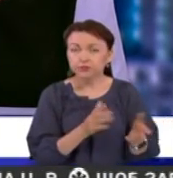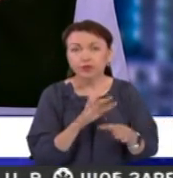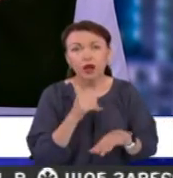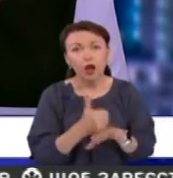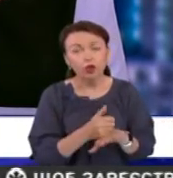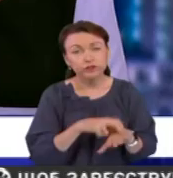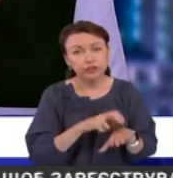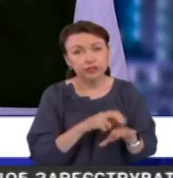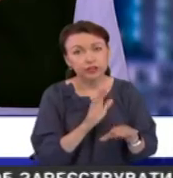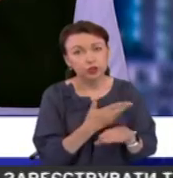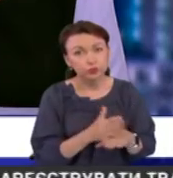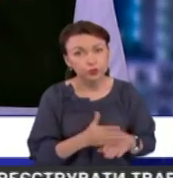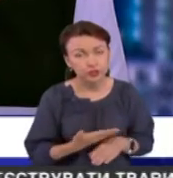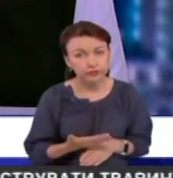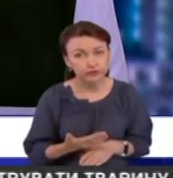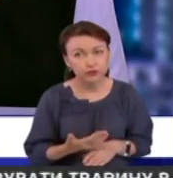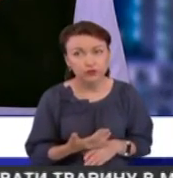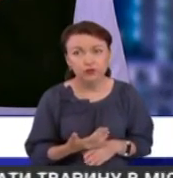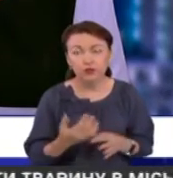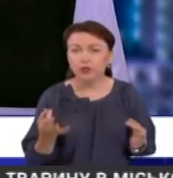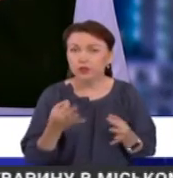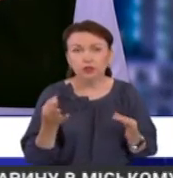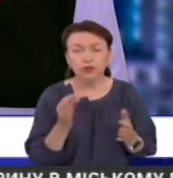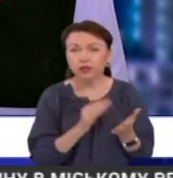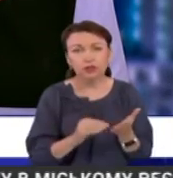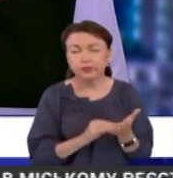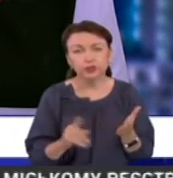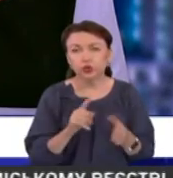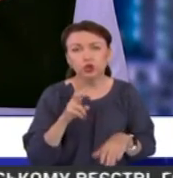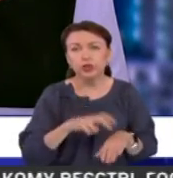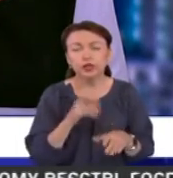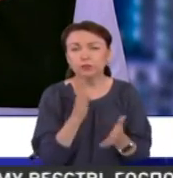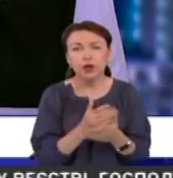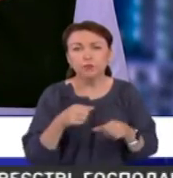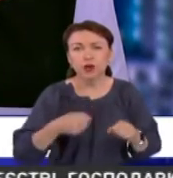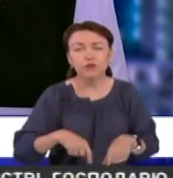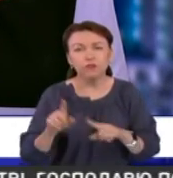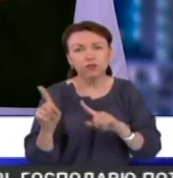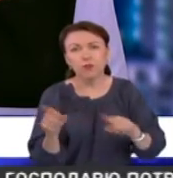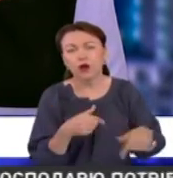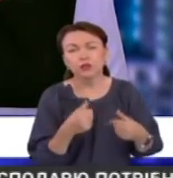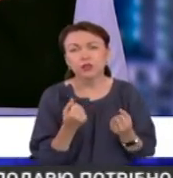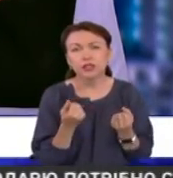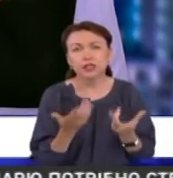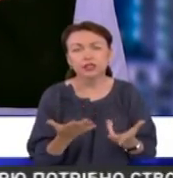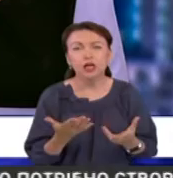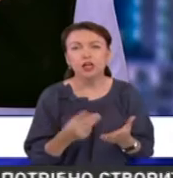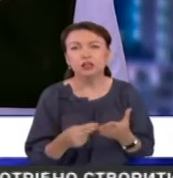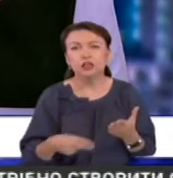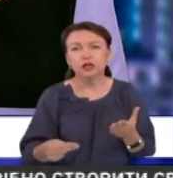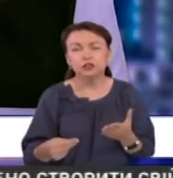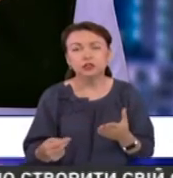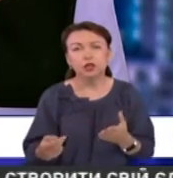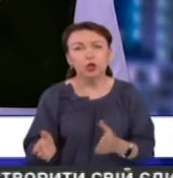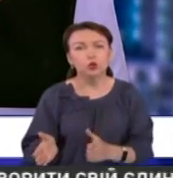лікар розподілив. Ніде не написано, що лікар має право вимагати по кількості декларацій, які саме до